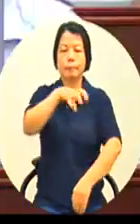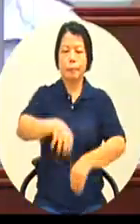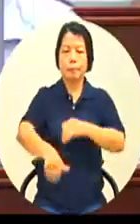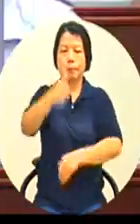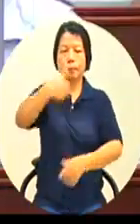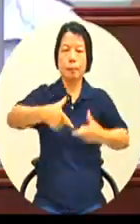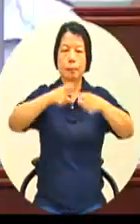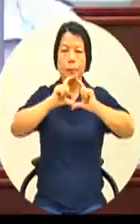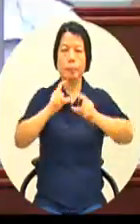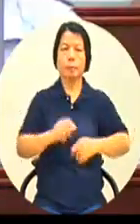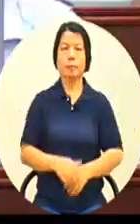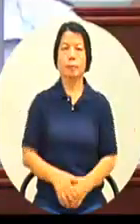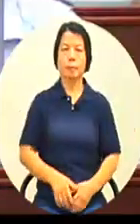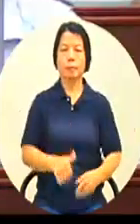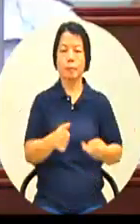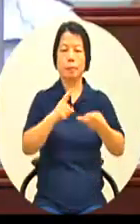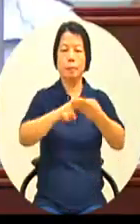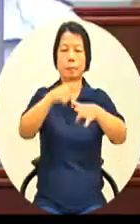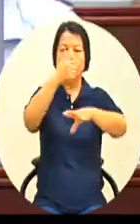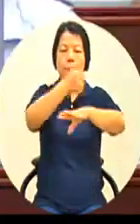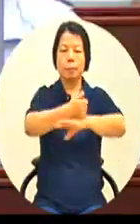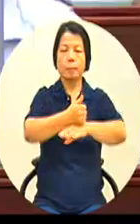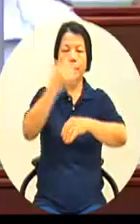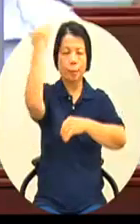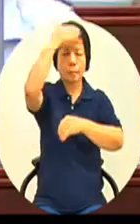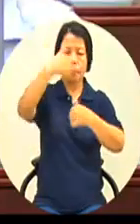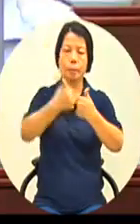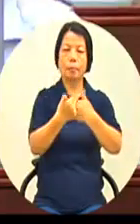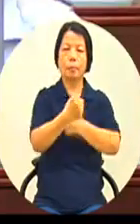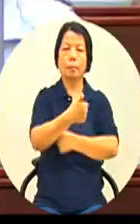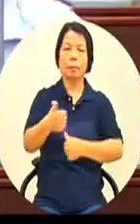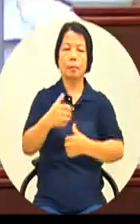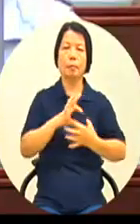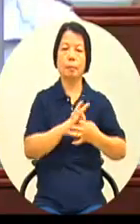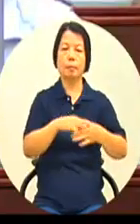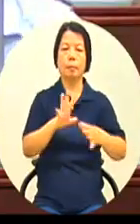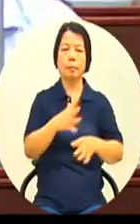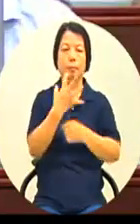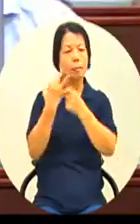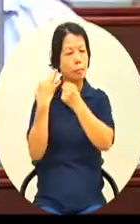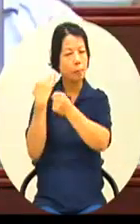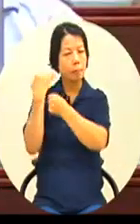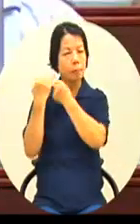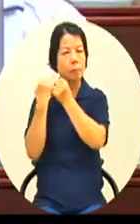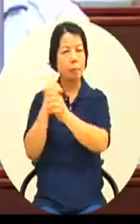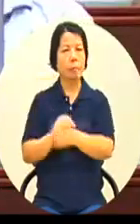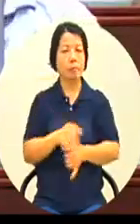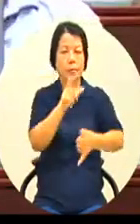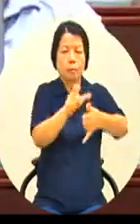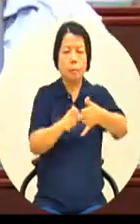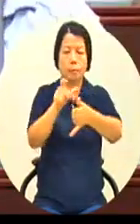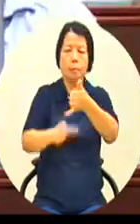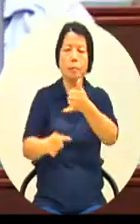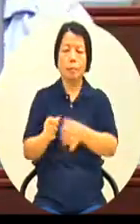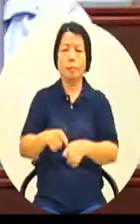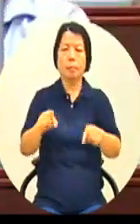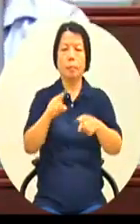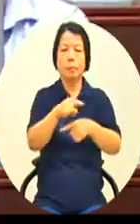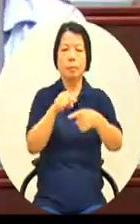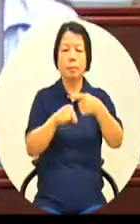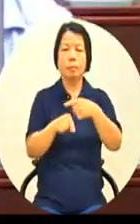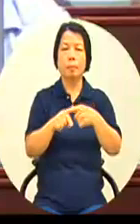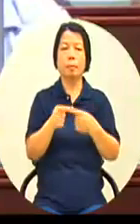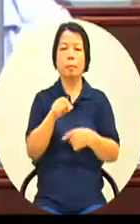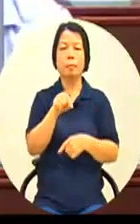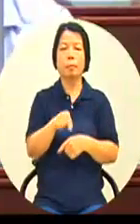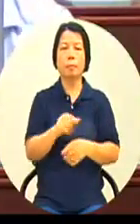复。 好，谢谢主席，谢谢郑议员的关心啦吼。咱即几冬来的件数吼，差不多拢是有，差不多平均是安尼啦。啊，拄